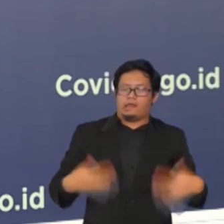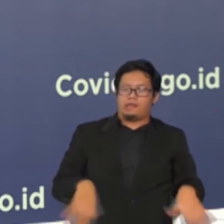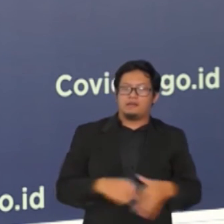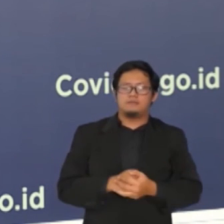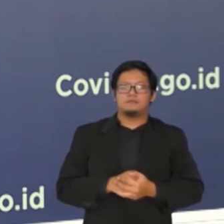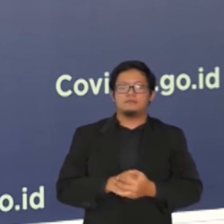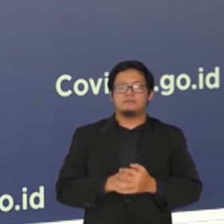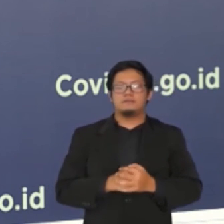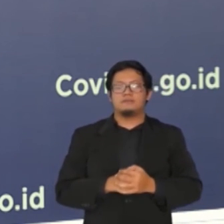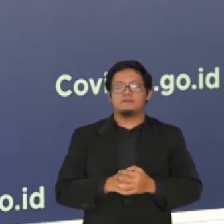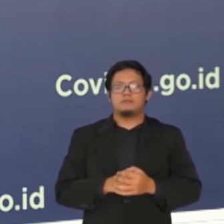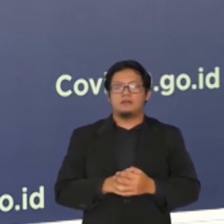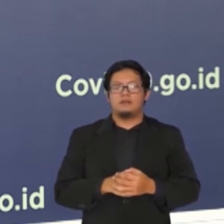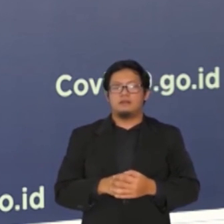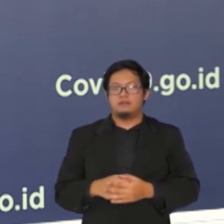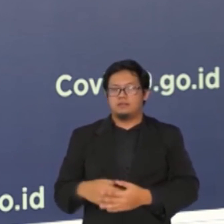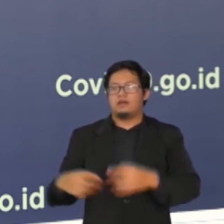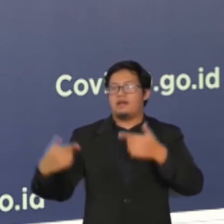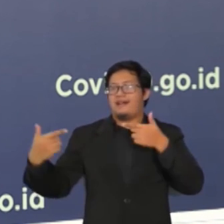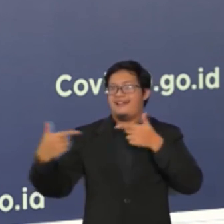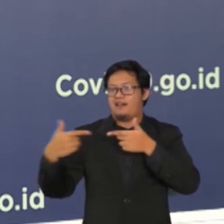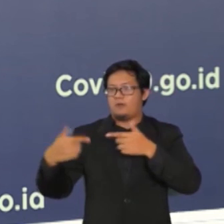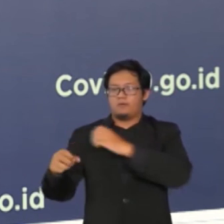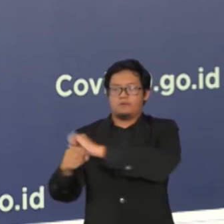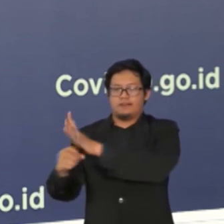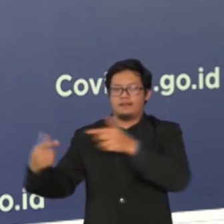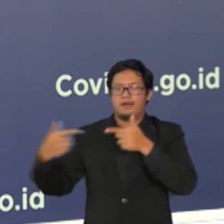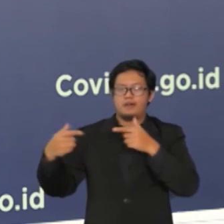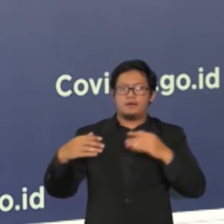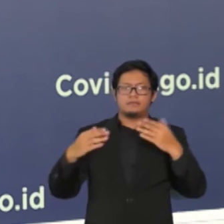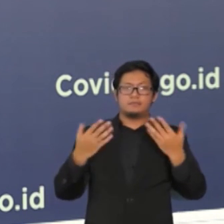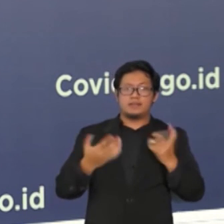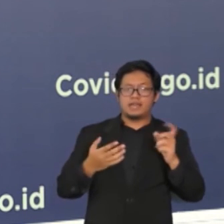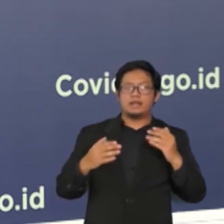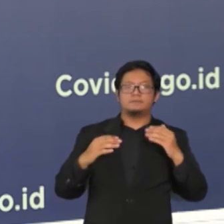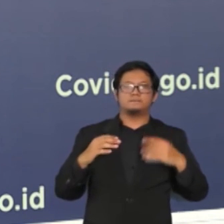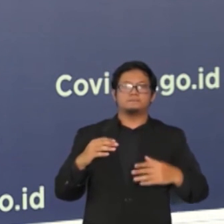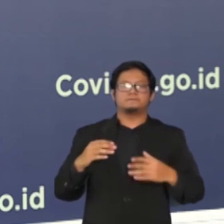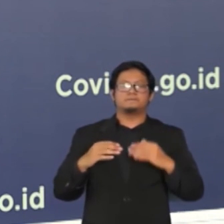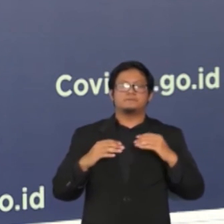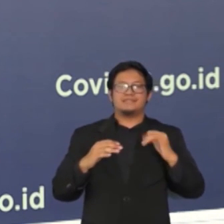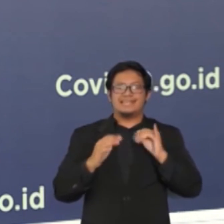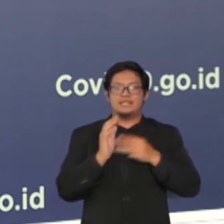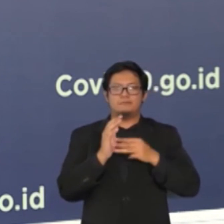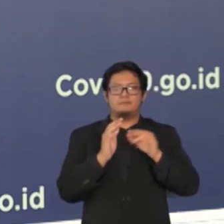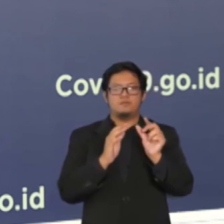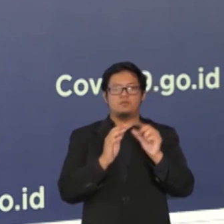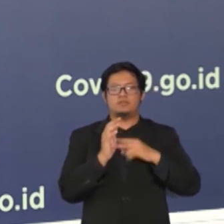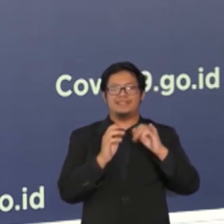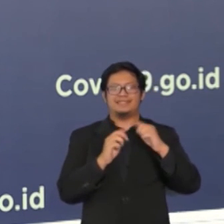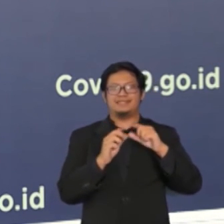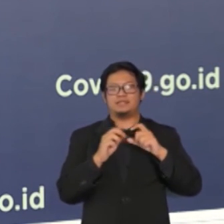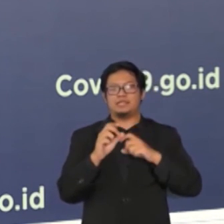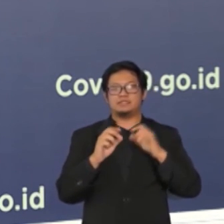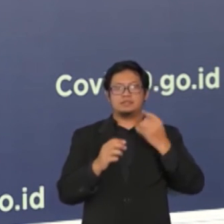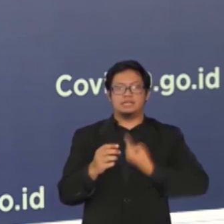19 lawan kopi dengan meningkatkan imunitas diri sabar tenang di enggak panik